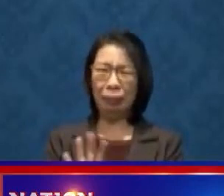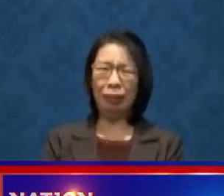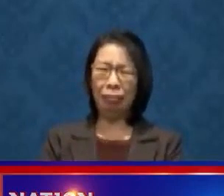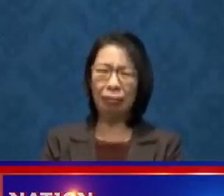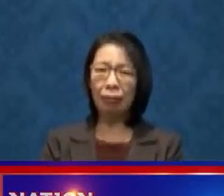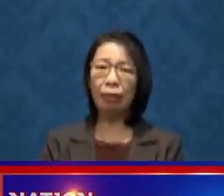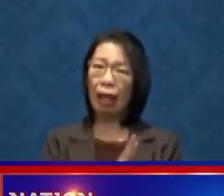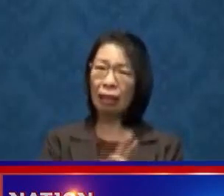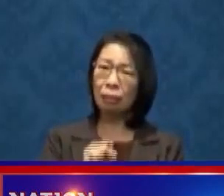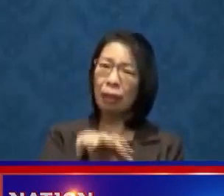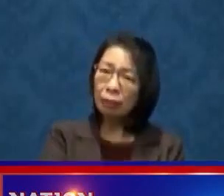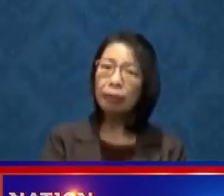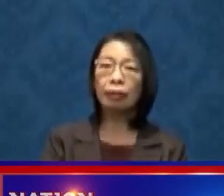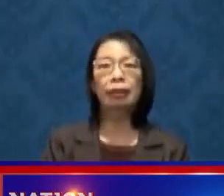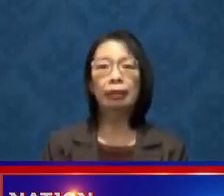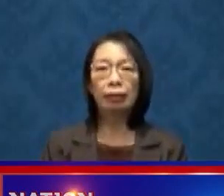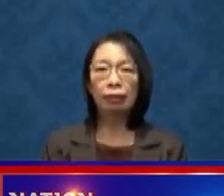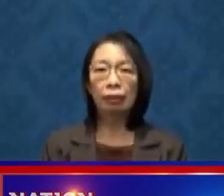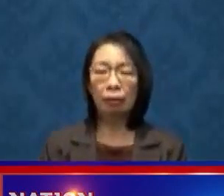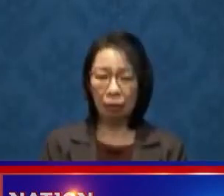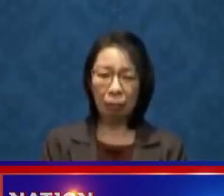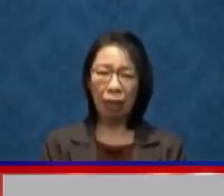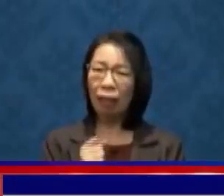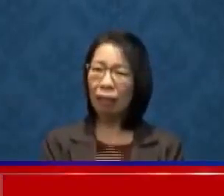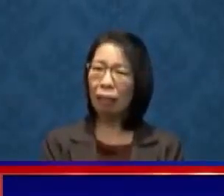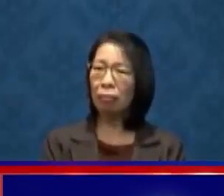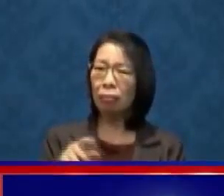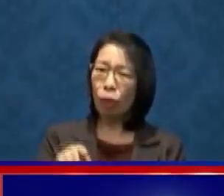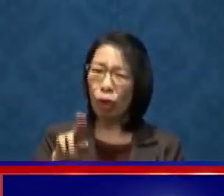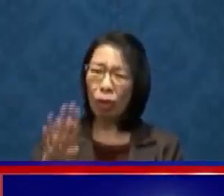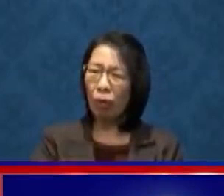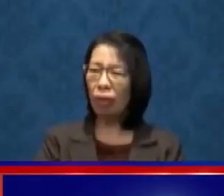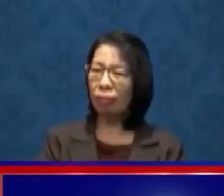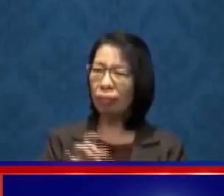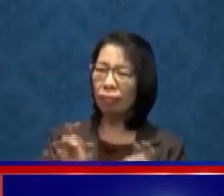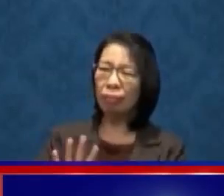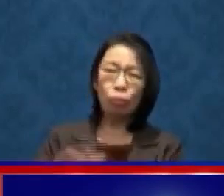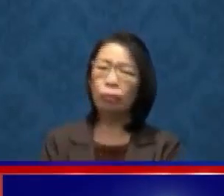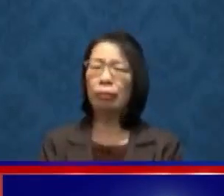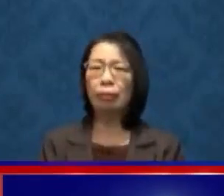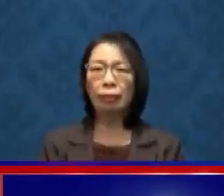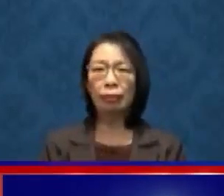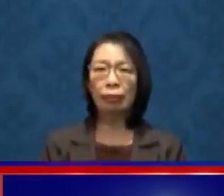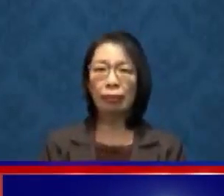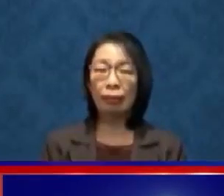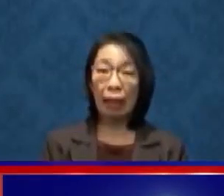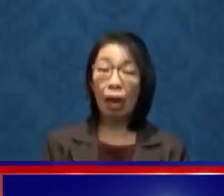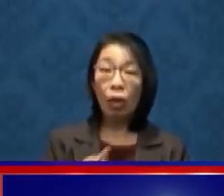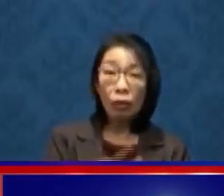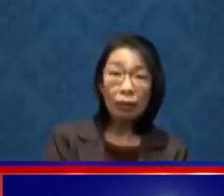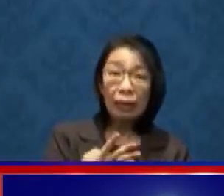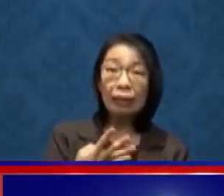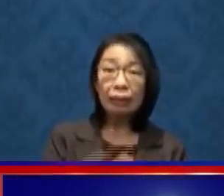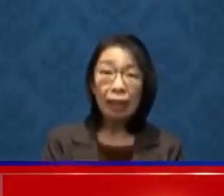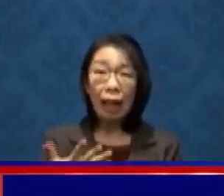สภาแห่งนี้มาล้มล้างสิ่งที่ตัวเองกระทำไปผมว่ามันไม่ถูกต้องหรือ 4เดือน 5เดือน 7เดือน